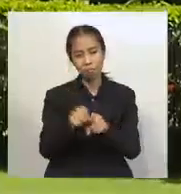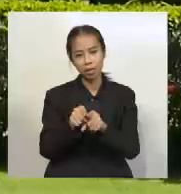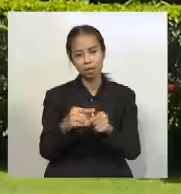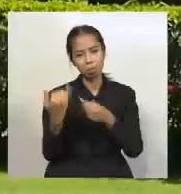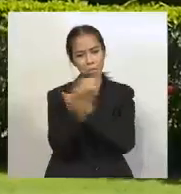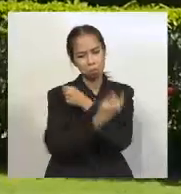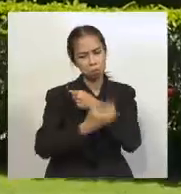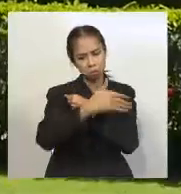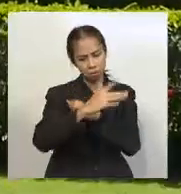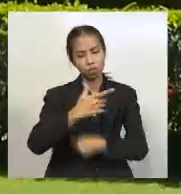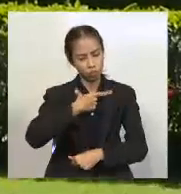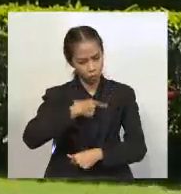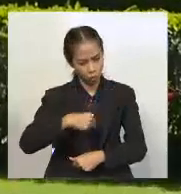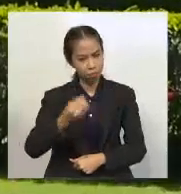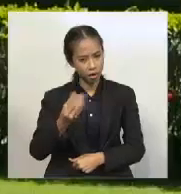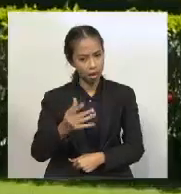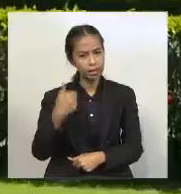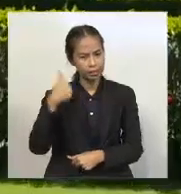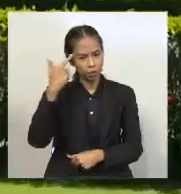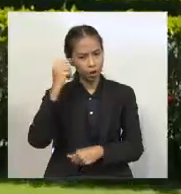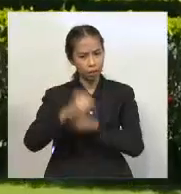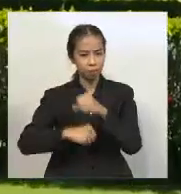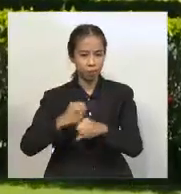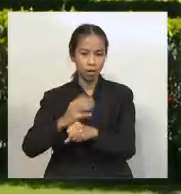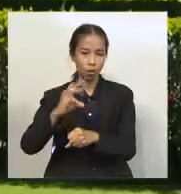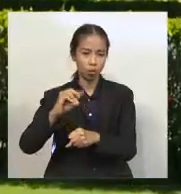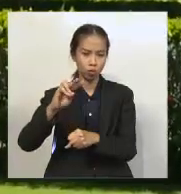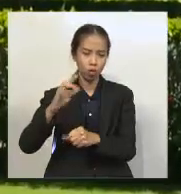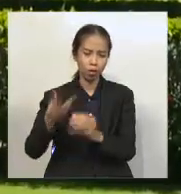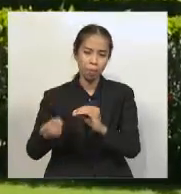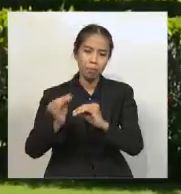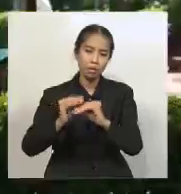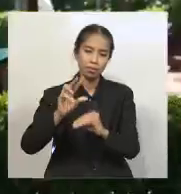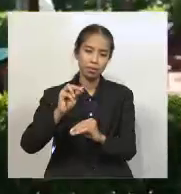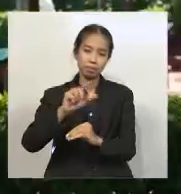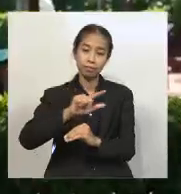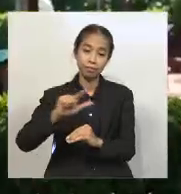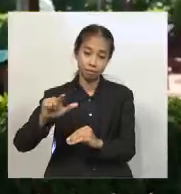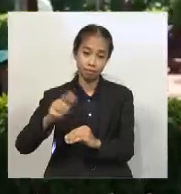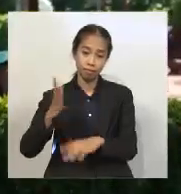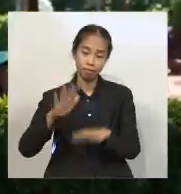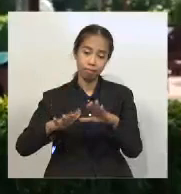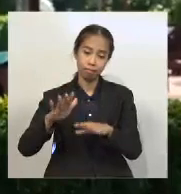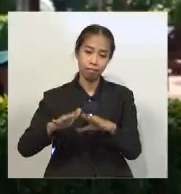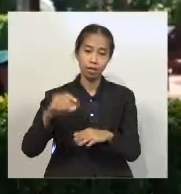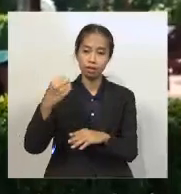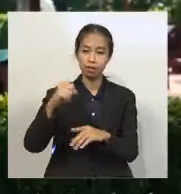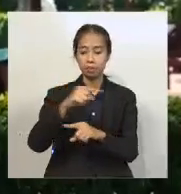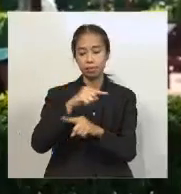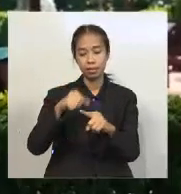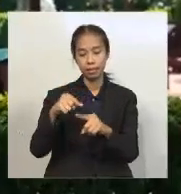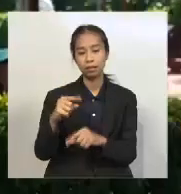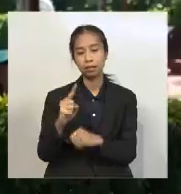ในปี2562จะมีผู้โดยสารเพิ่มมากขึ้นถึง30ล้านคนหรือเพิ่มขึ้นเฉลี่ยเกือบ10%ต่